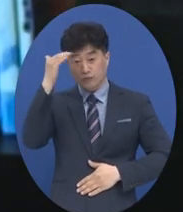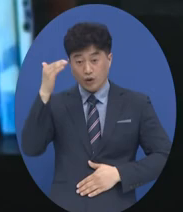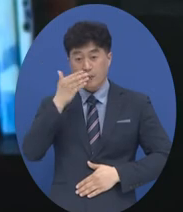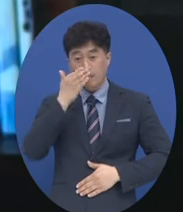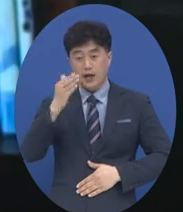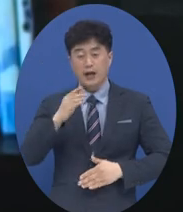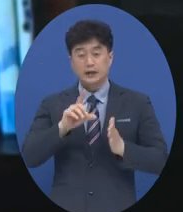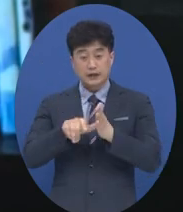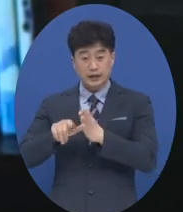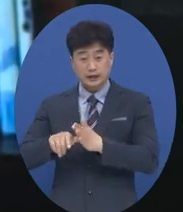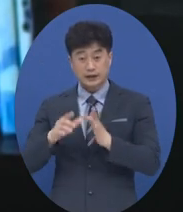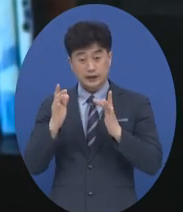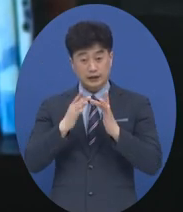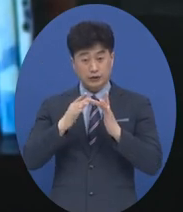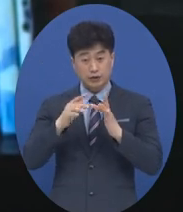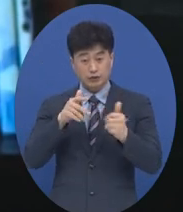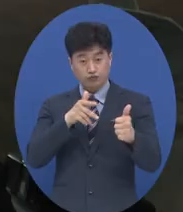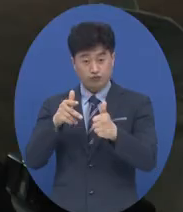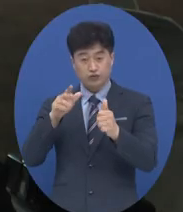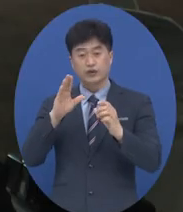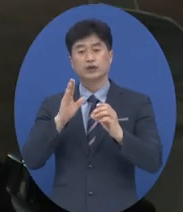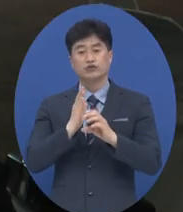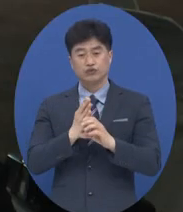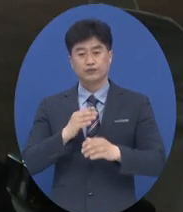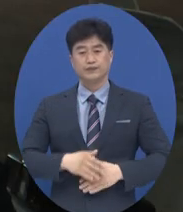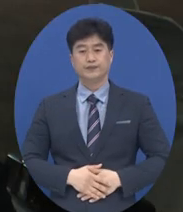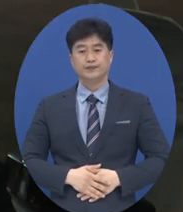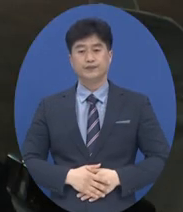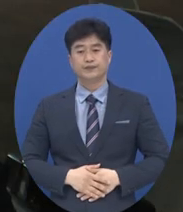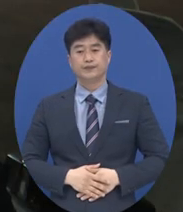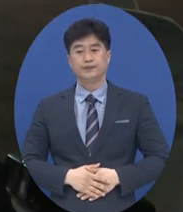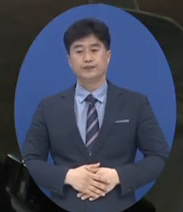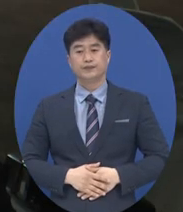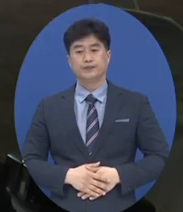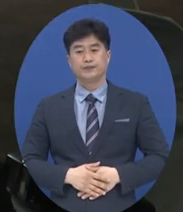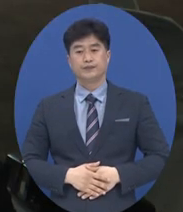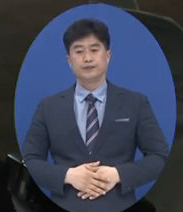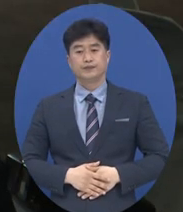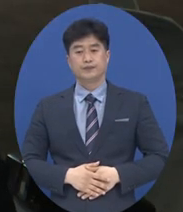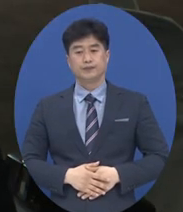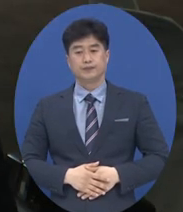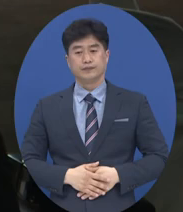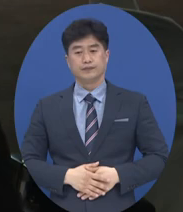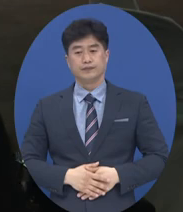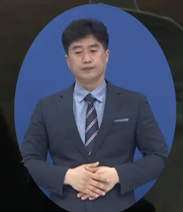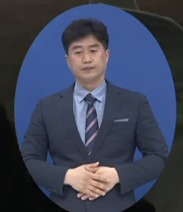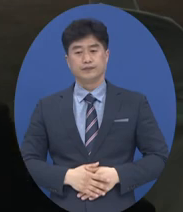실시간 온라인 중계로 진행됐습니다. 경기지TV 최지연입니다.